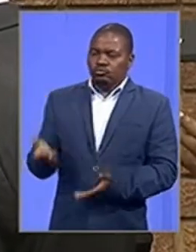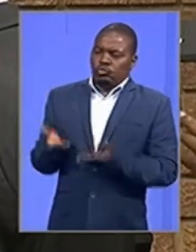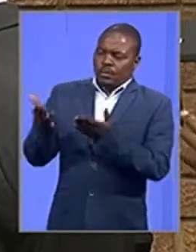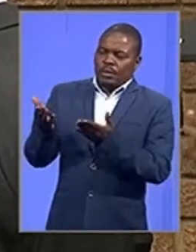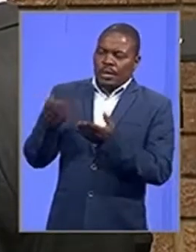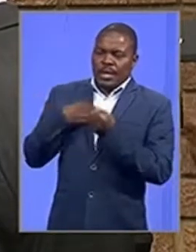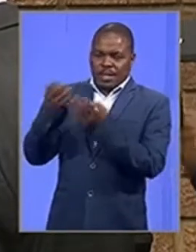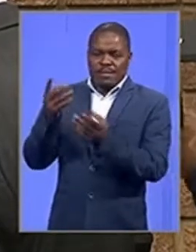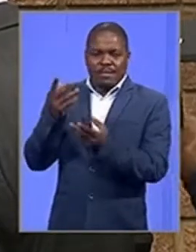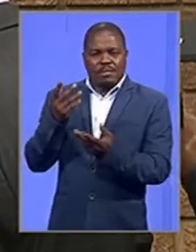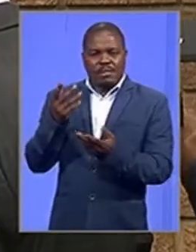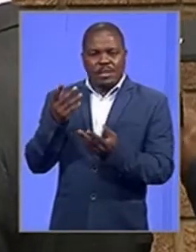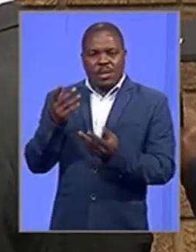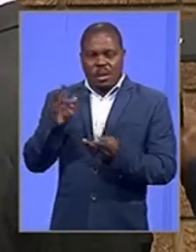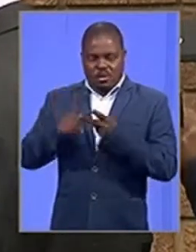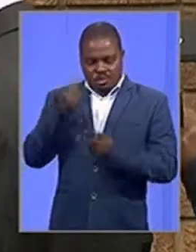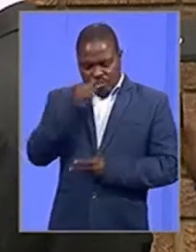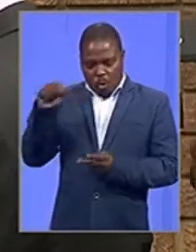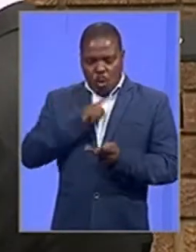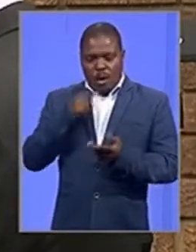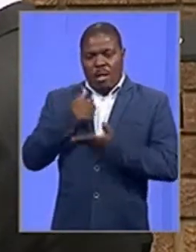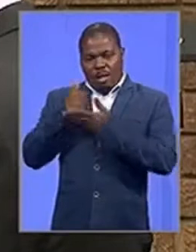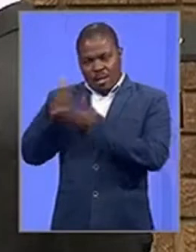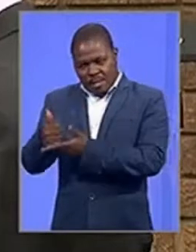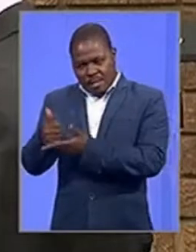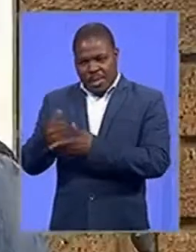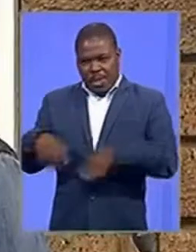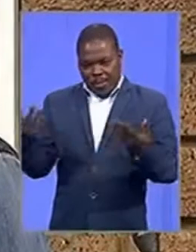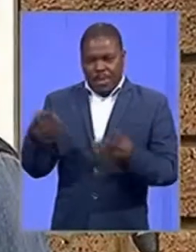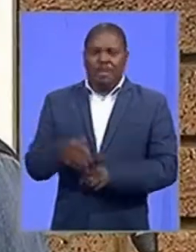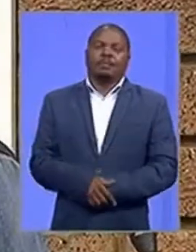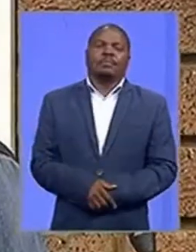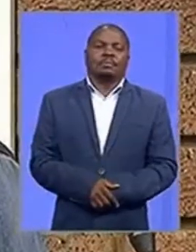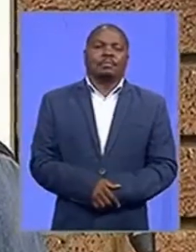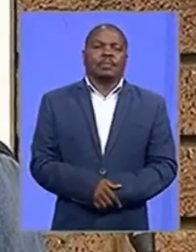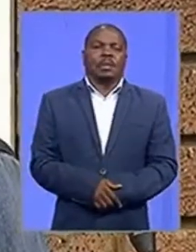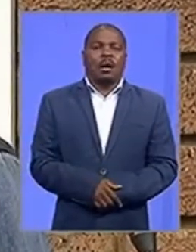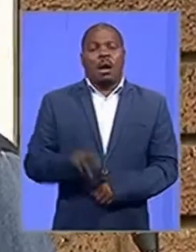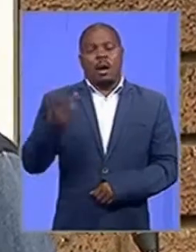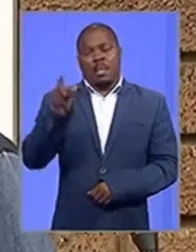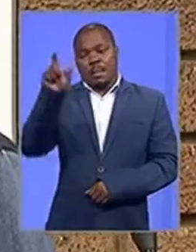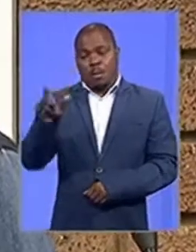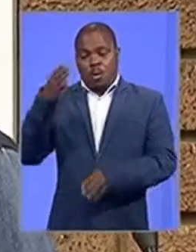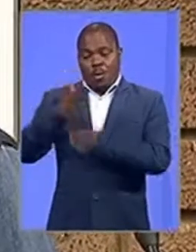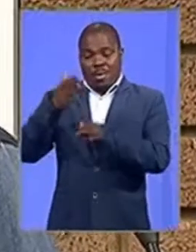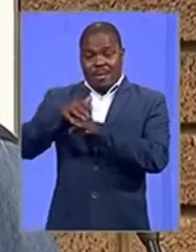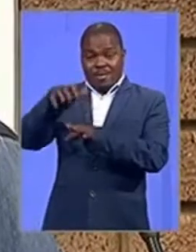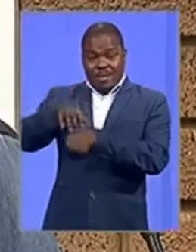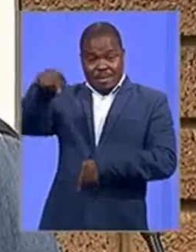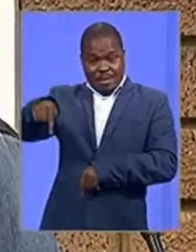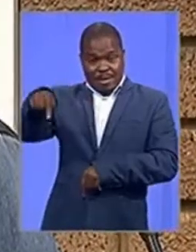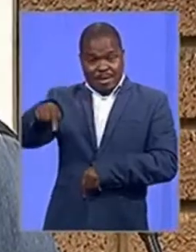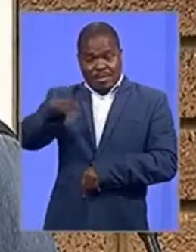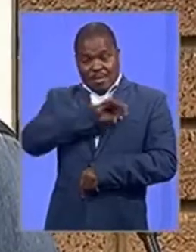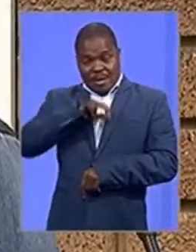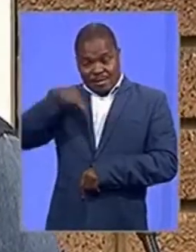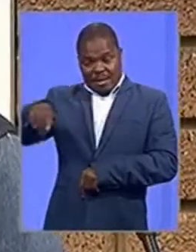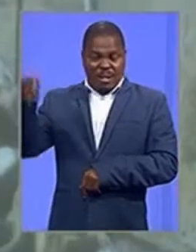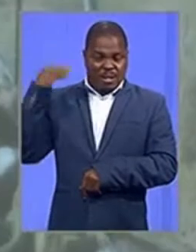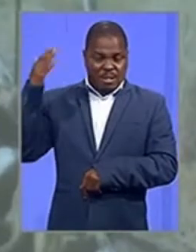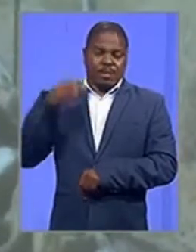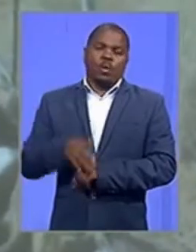I refuse to help them with this case. Mongwe wa badiri ba kwa polasing eno wa Maloba